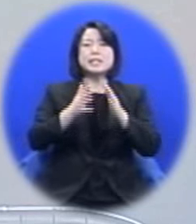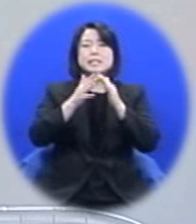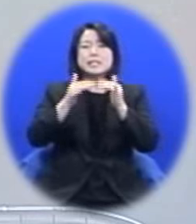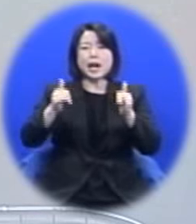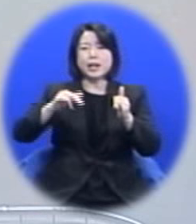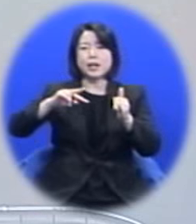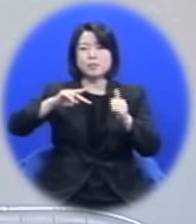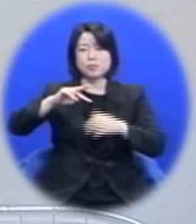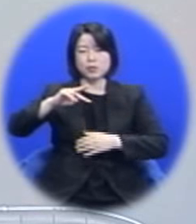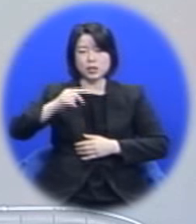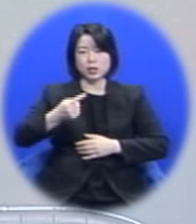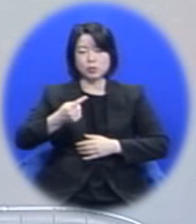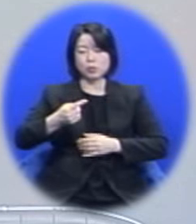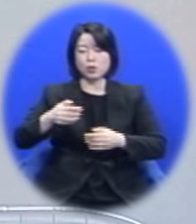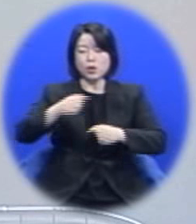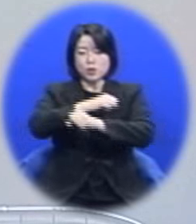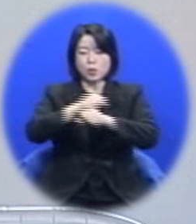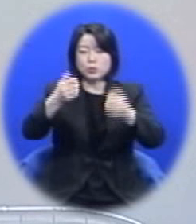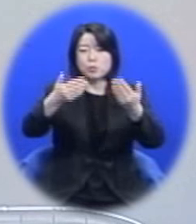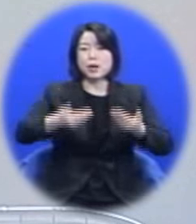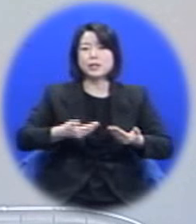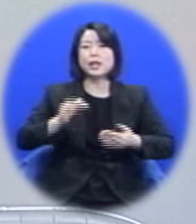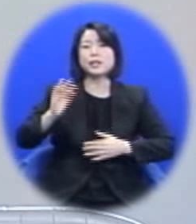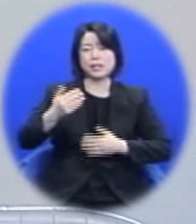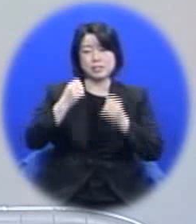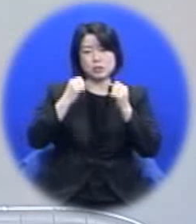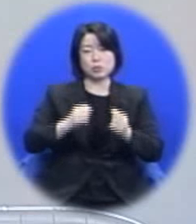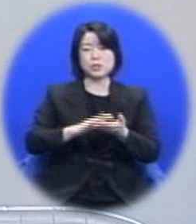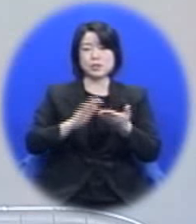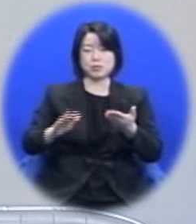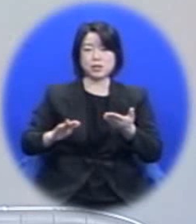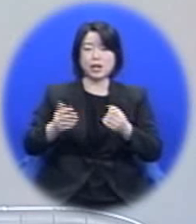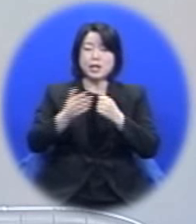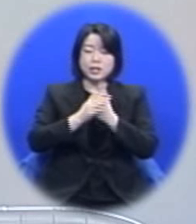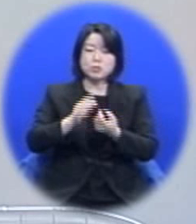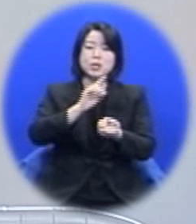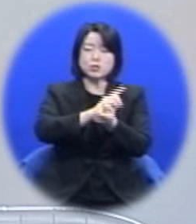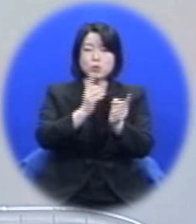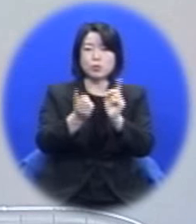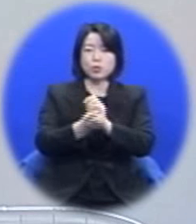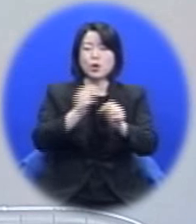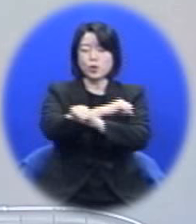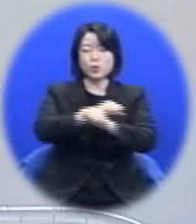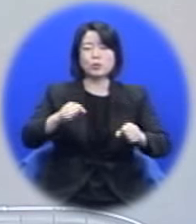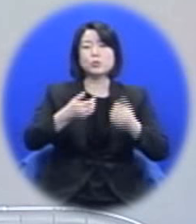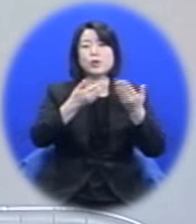사람에게도 용서를 받아야 될 필요가 있는 존재예요. 그래서 우리가 서로를 용서하라는 겁니다.